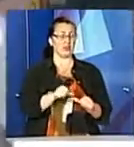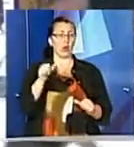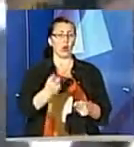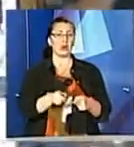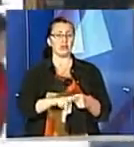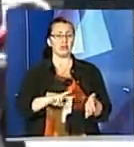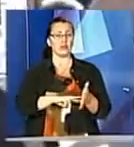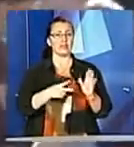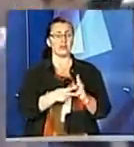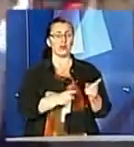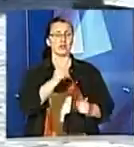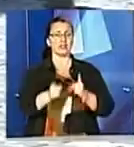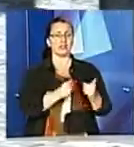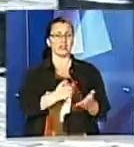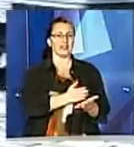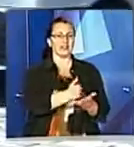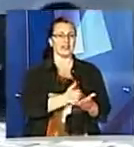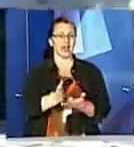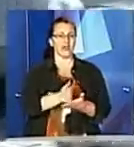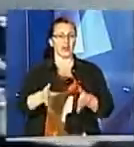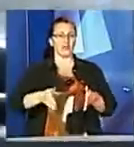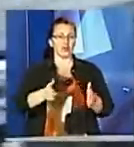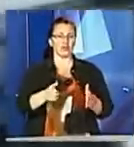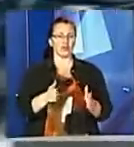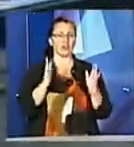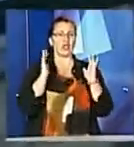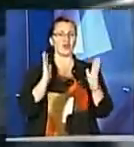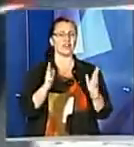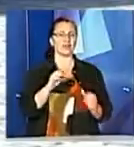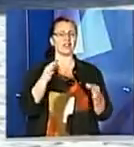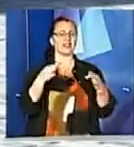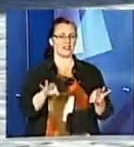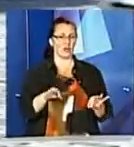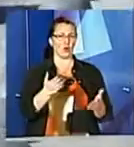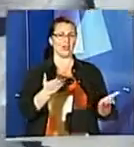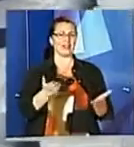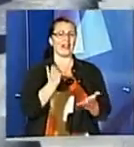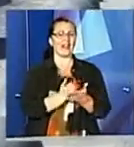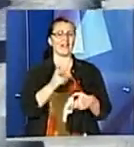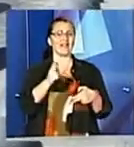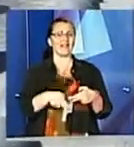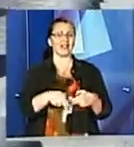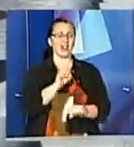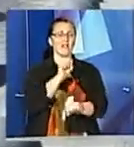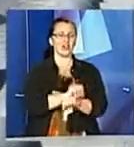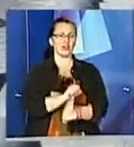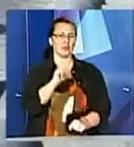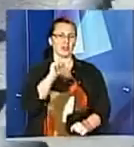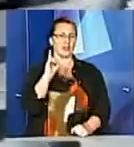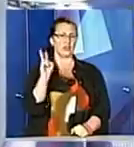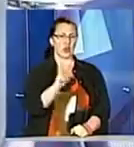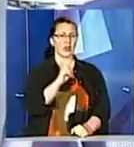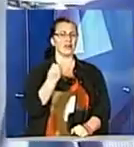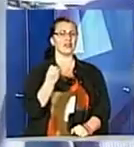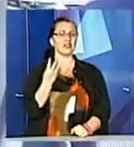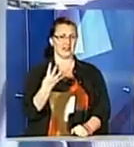цього, заплановано змінити напрямки смуг руху на проспекті Свободи, де розташована кінцева зупинка тролейбуса номер